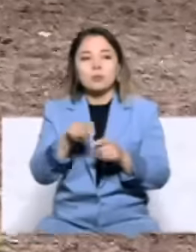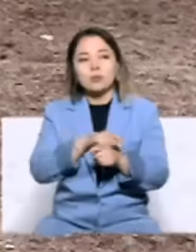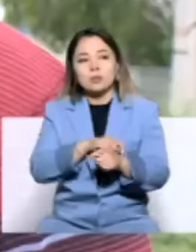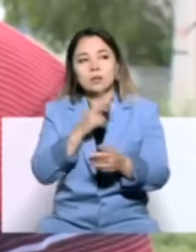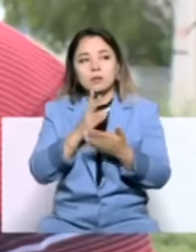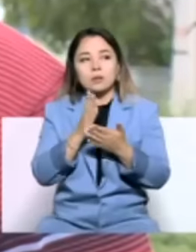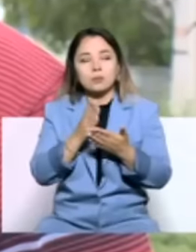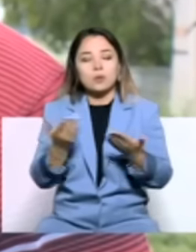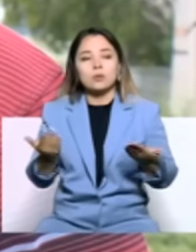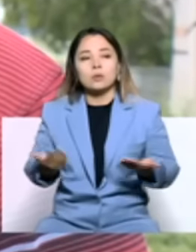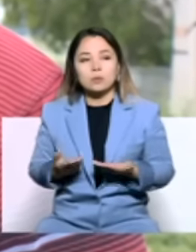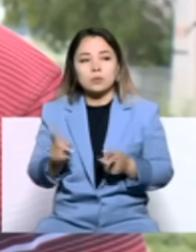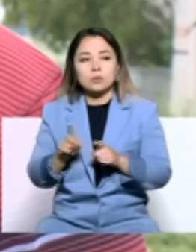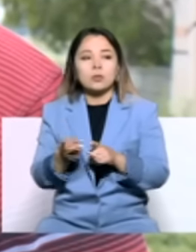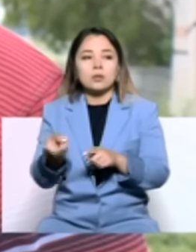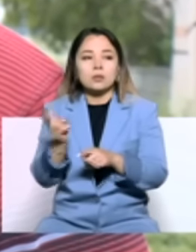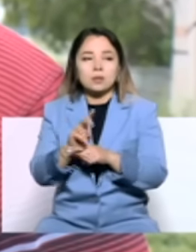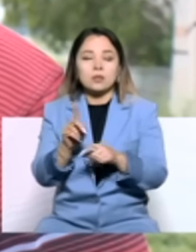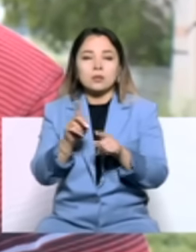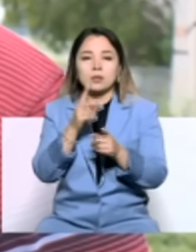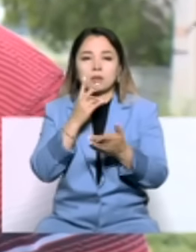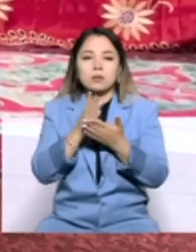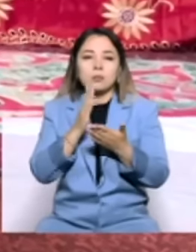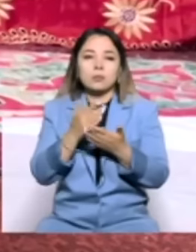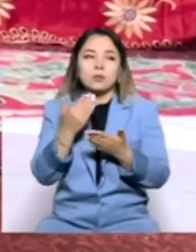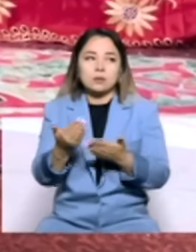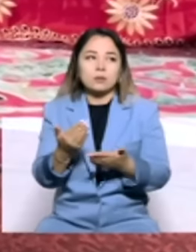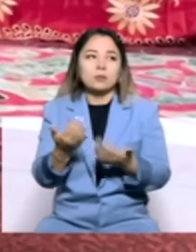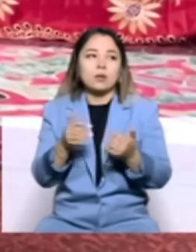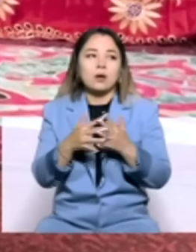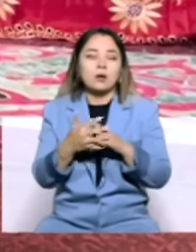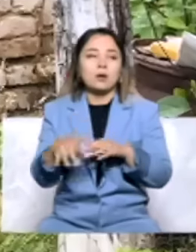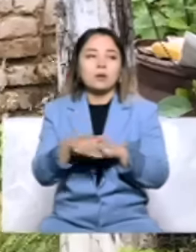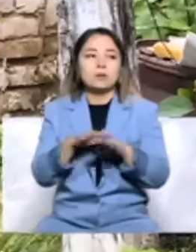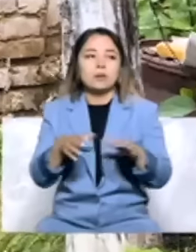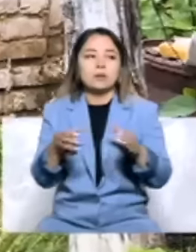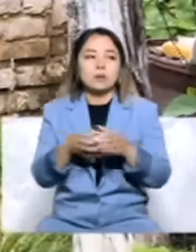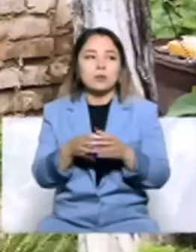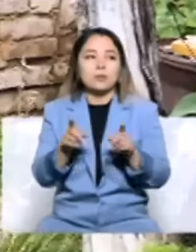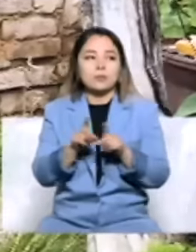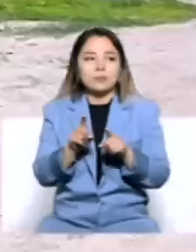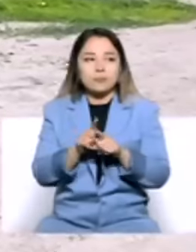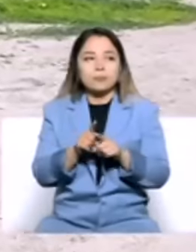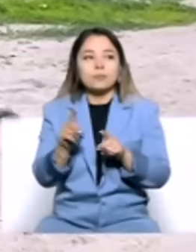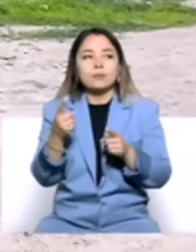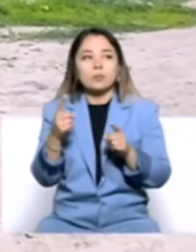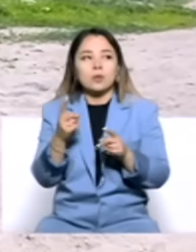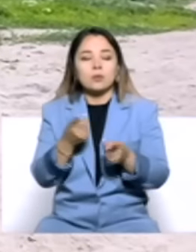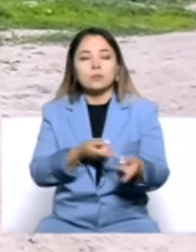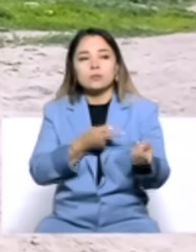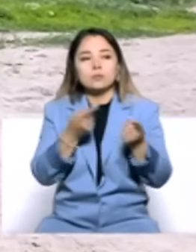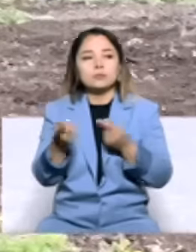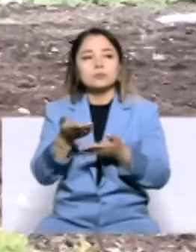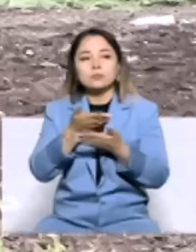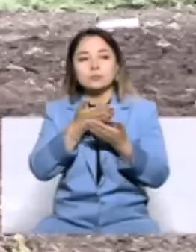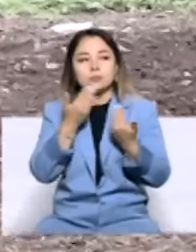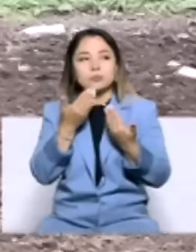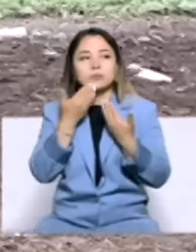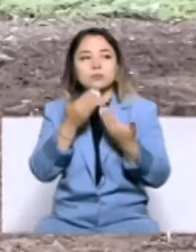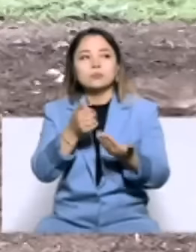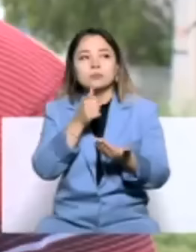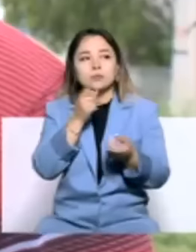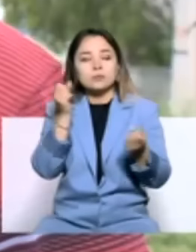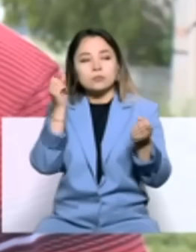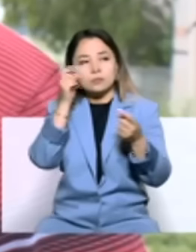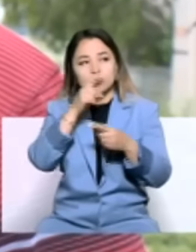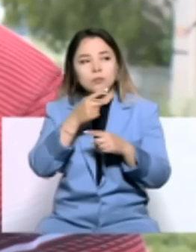осындай тіршілік қылайық деп осы жерге қалдық, байландық қысқасы ауылға. Ауылдағылардан ашы да болса, неге көшіп кетпейсіздер деп сұрап көріп